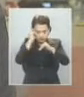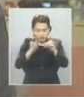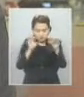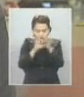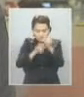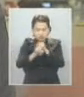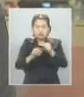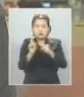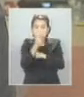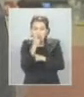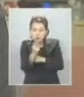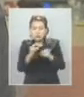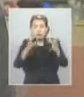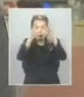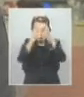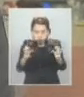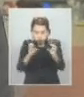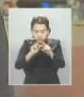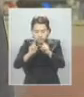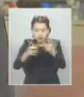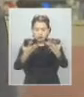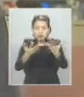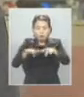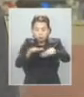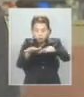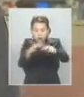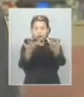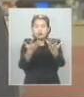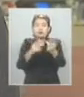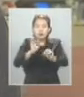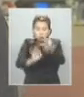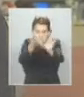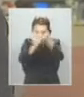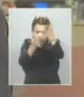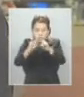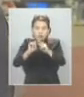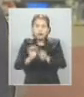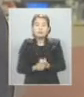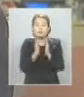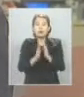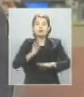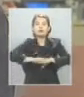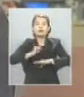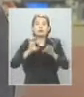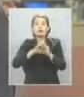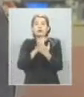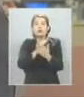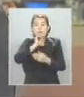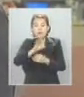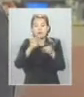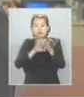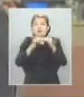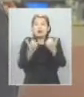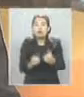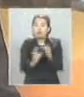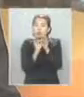ในอาคารบ้านเรือนคลื่นสึนามิและเพลิงไหม้นักวิชาการศูนย์พลังงานเพื่อสิ่งแวดล้อมยังได้ระบุนะคะว่าเหตุการณ์ครั้งนี้นั้นน่า